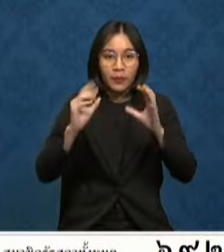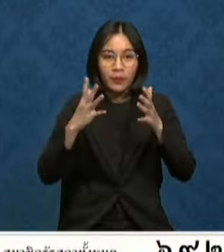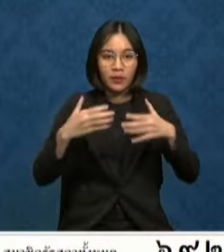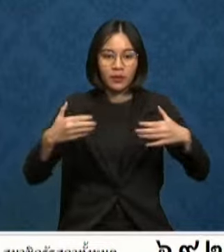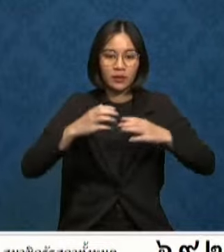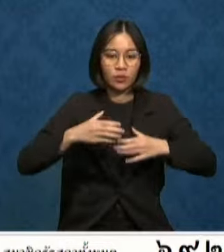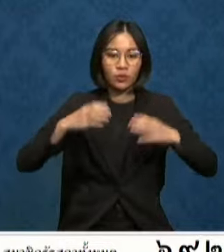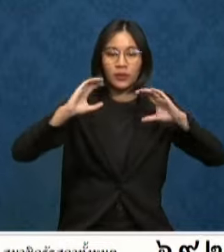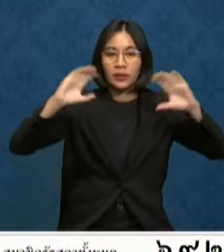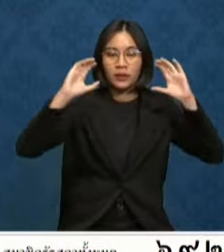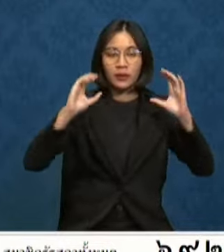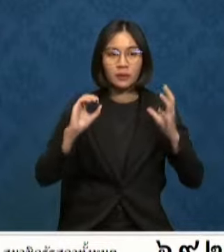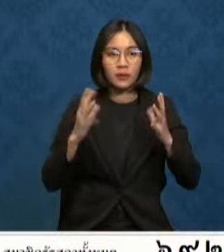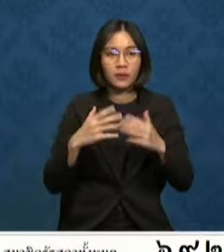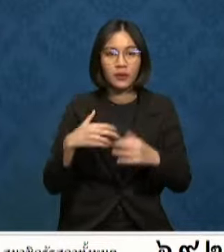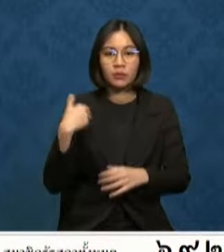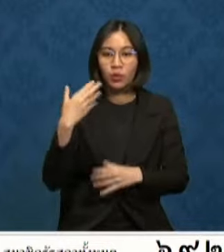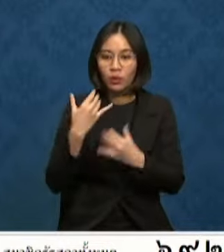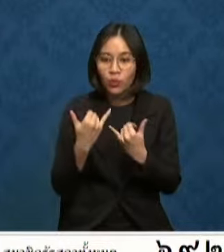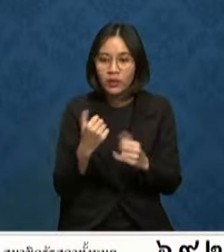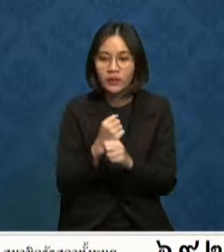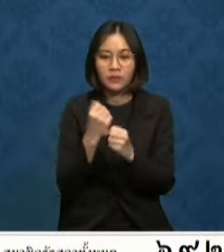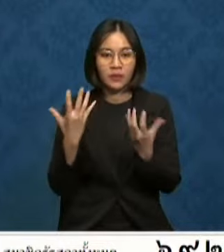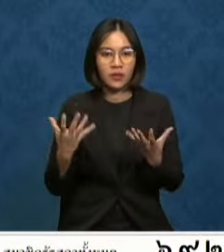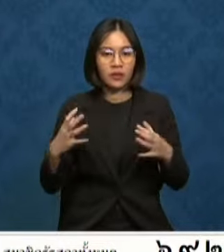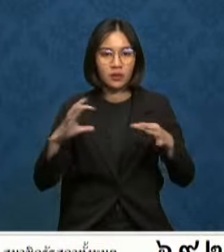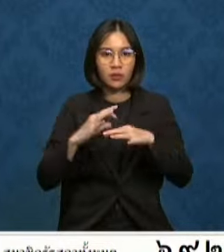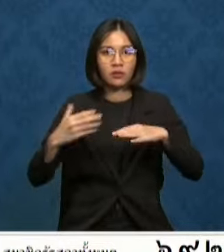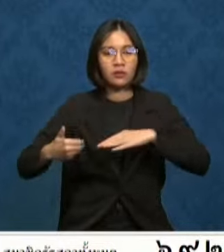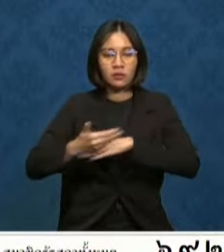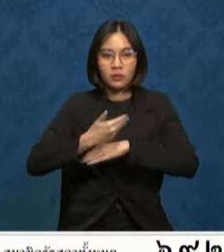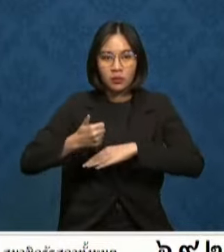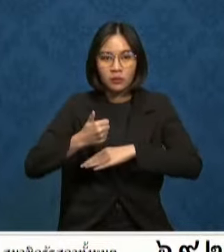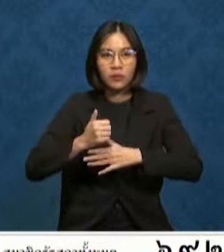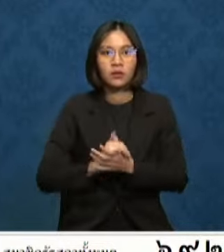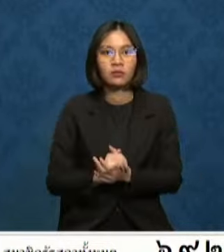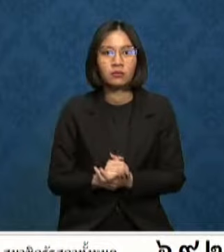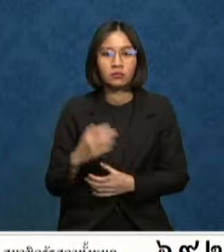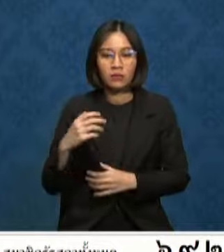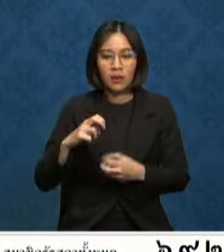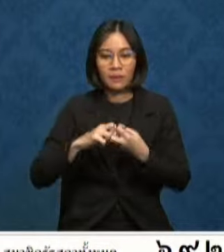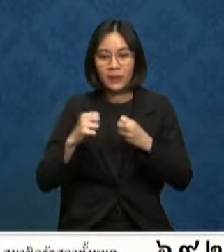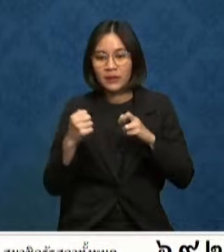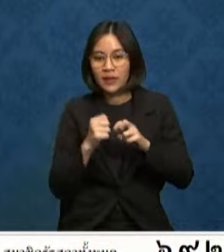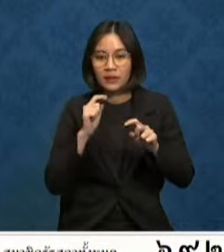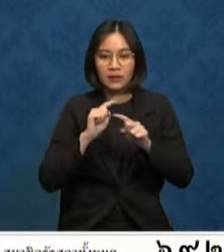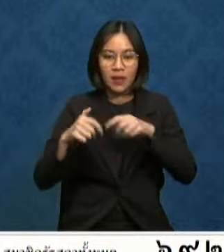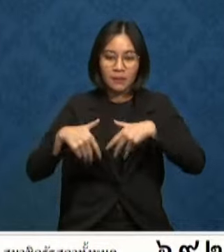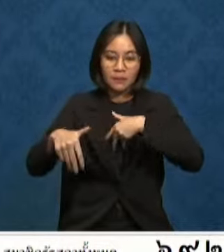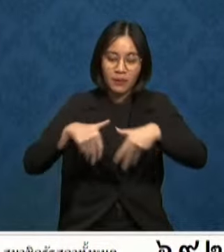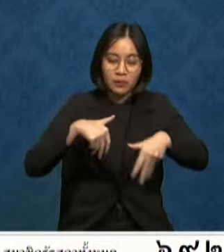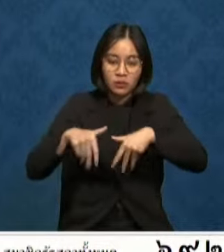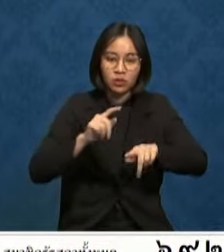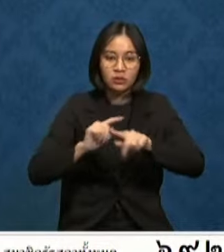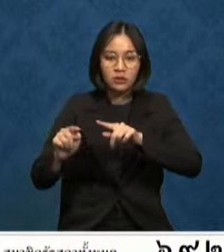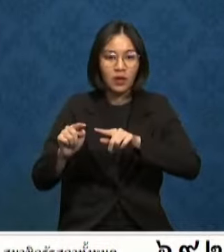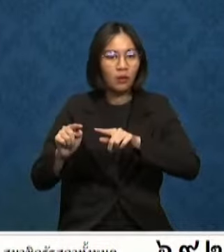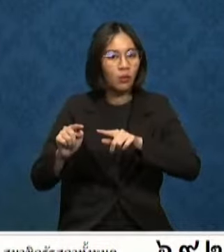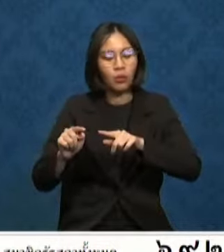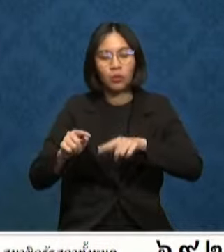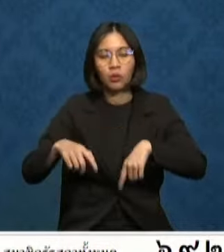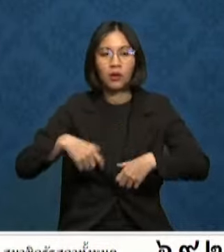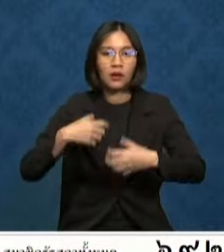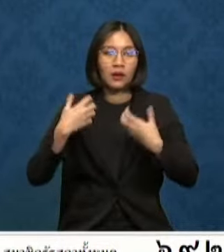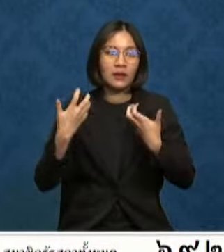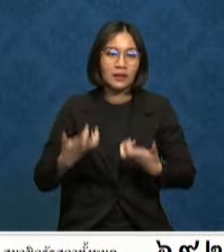ไมมรัฐบาลวันนี้มัจะมาอย่ไรกัเหืองถึวนนี้มัจะเป็นอย่ไรประหนาปชุดชวจนมจะไม่ยับกวานี้แล